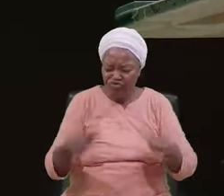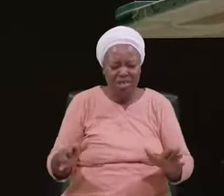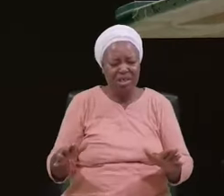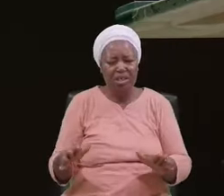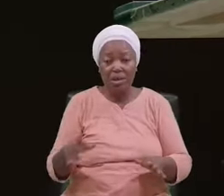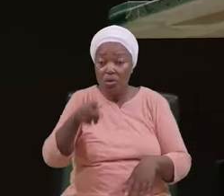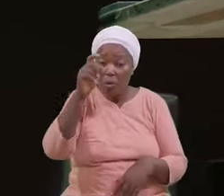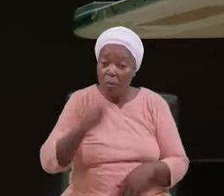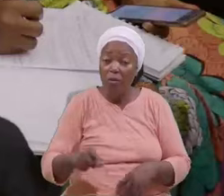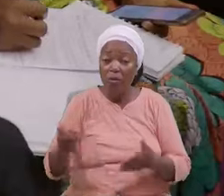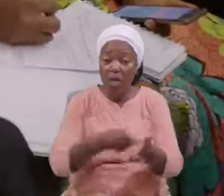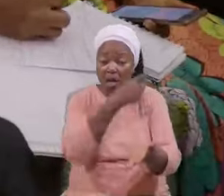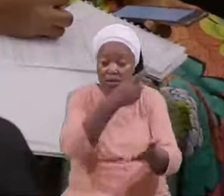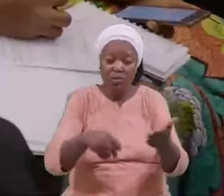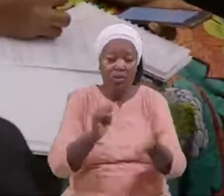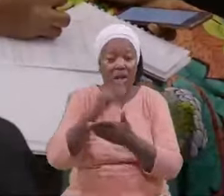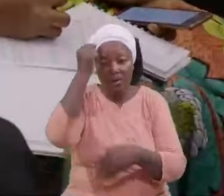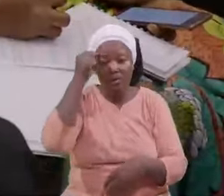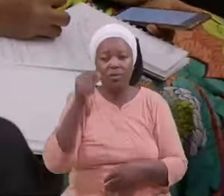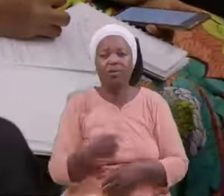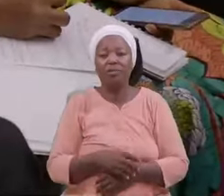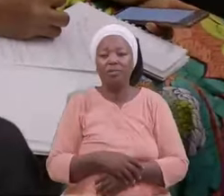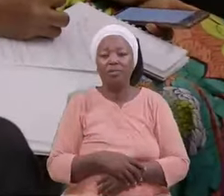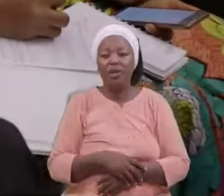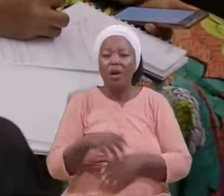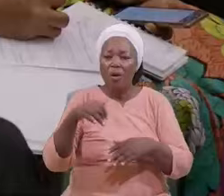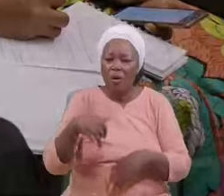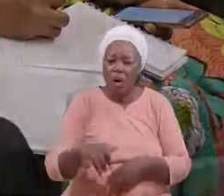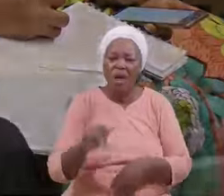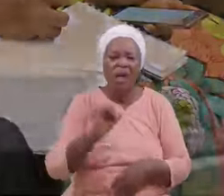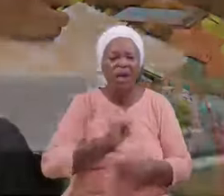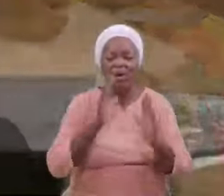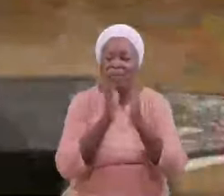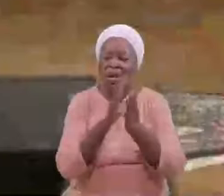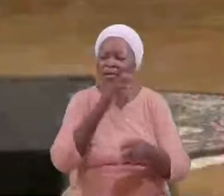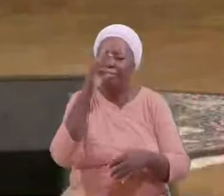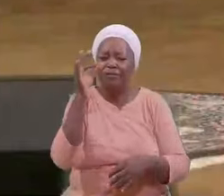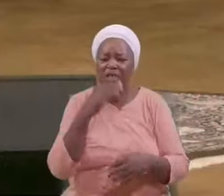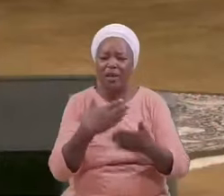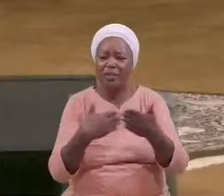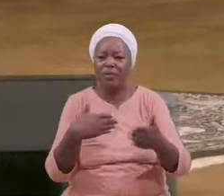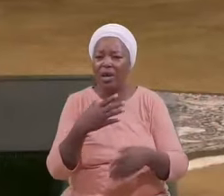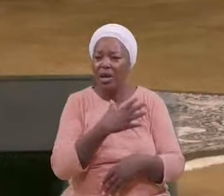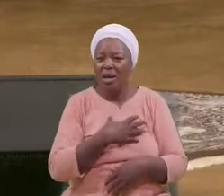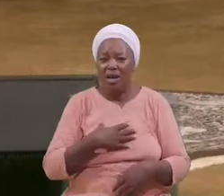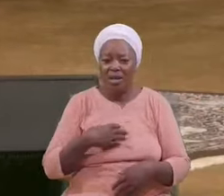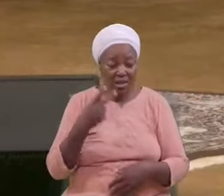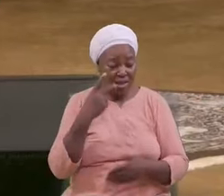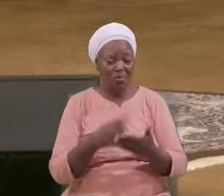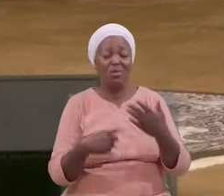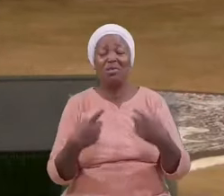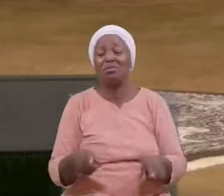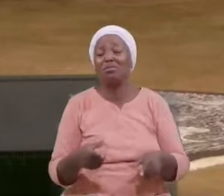devez renverser cette pensée-là. J'ai prié, j'ai jeûné, mais regardez ce qui est arrivé.